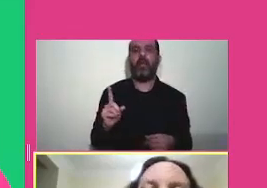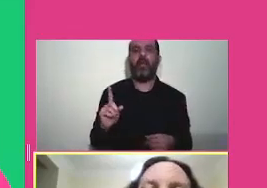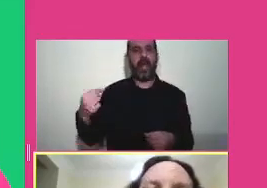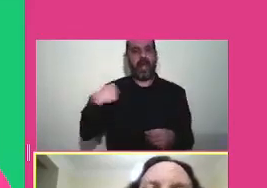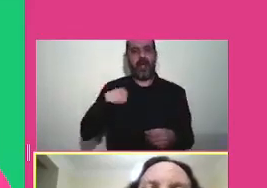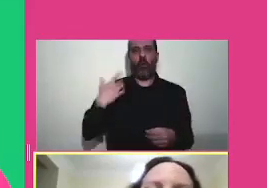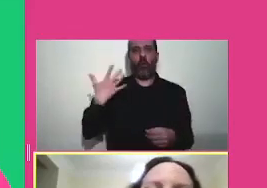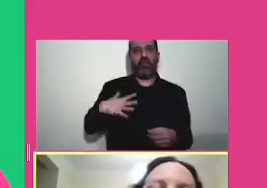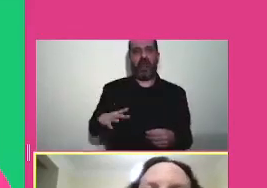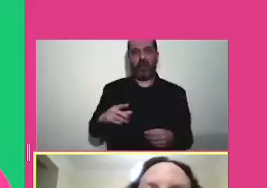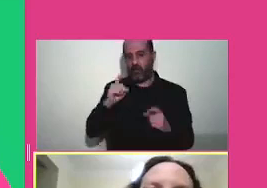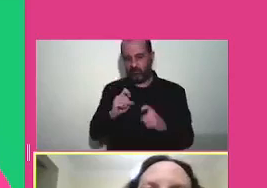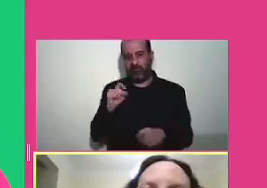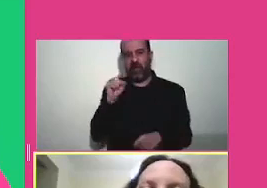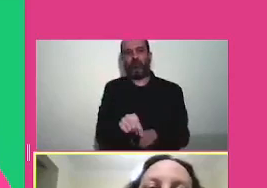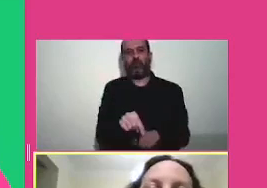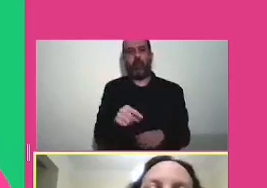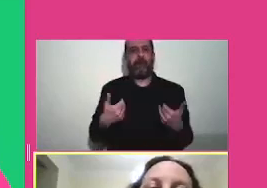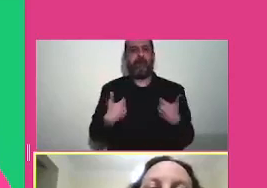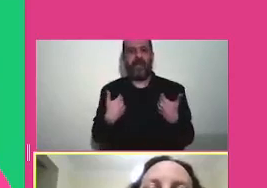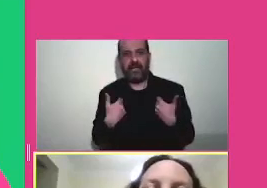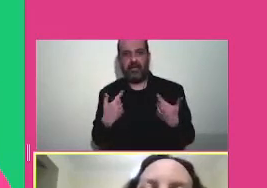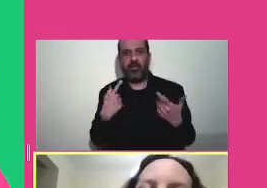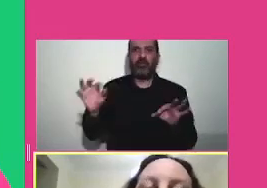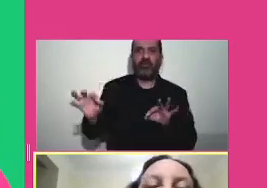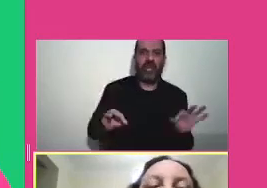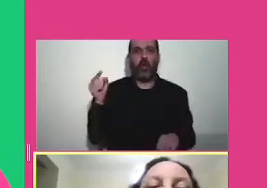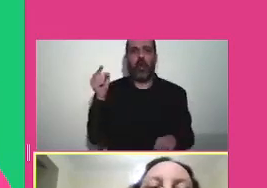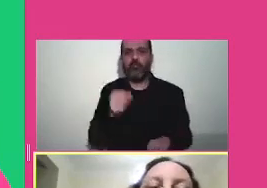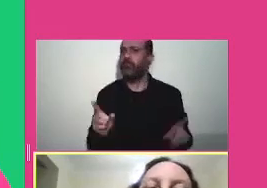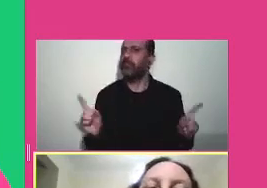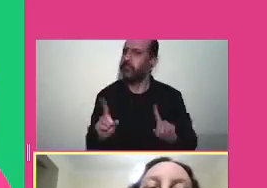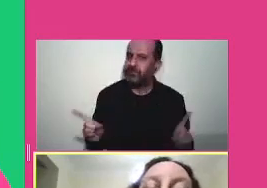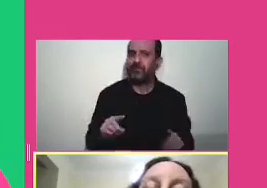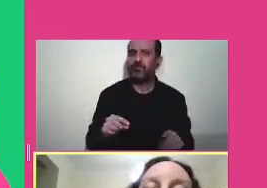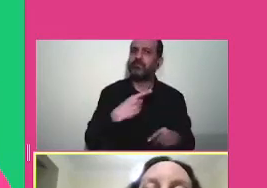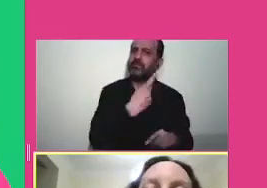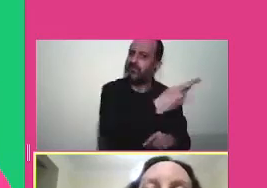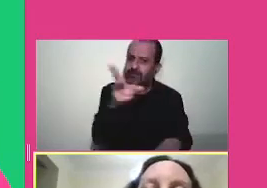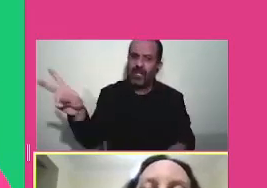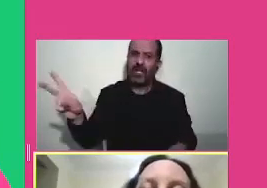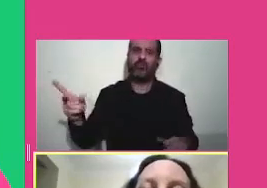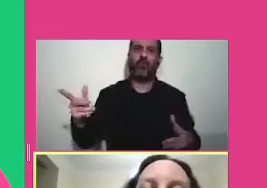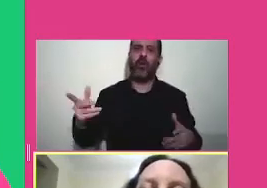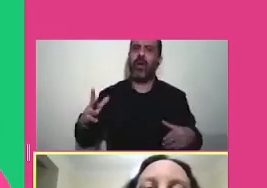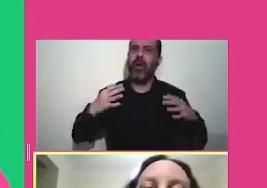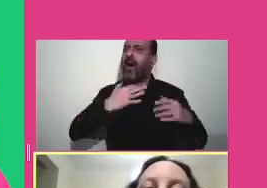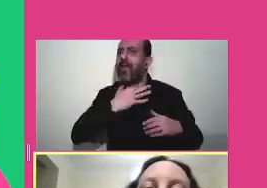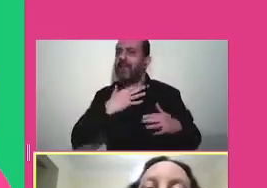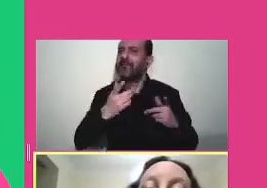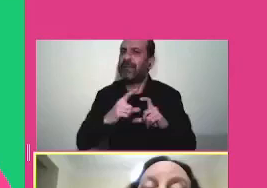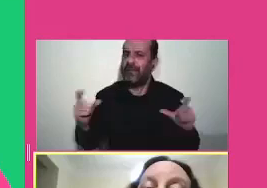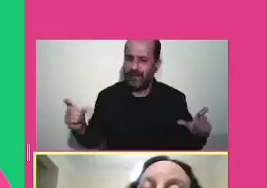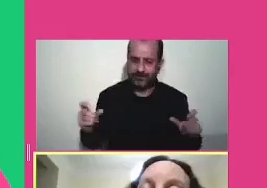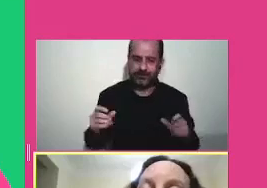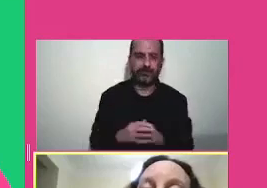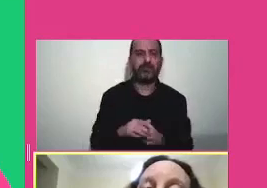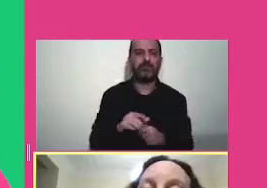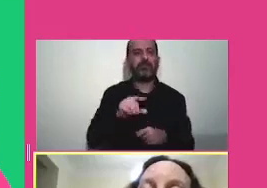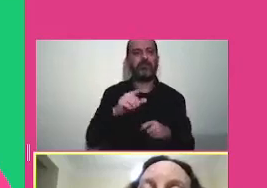θέλαμε εμείς σαν πιθανότατα σχεδιαστές παιχνιδιών. Στα φεστιβάλ αυτά συμμετείχαν πάνω